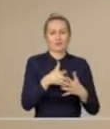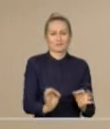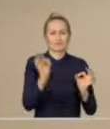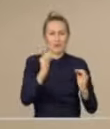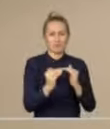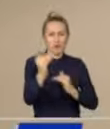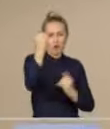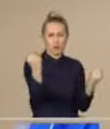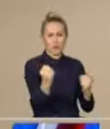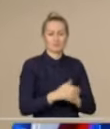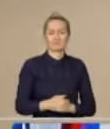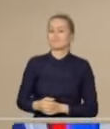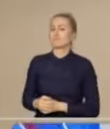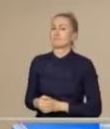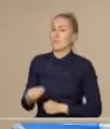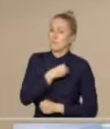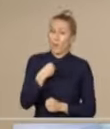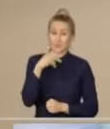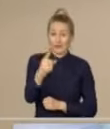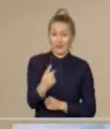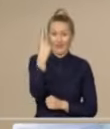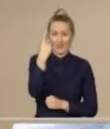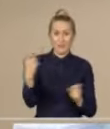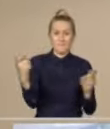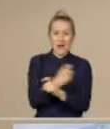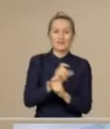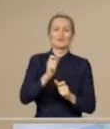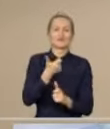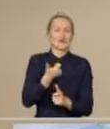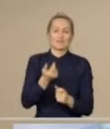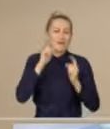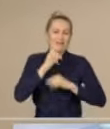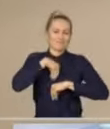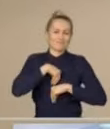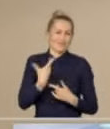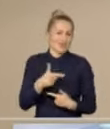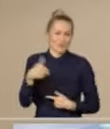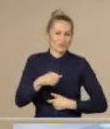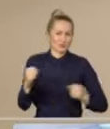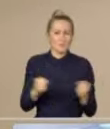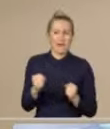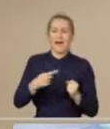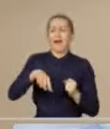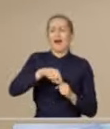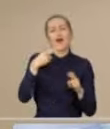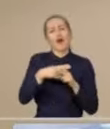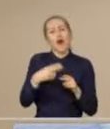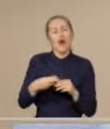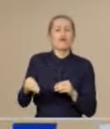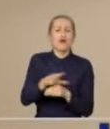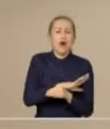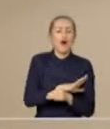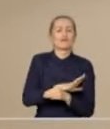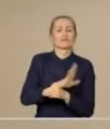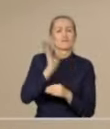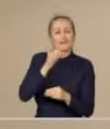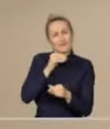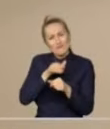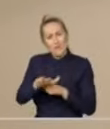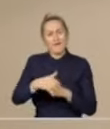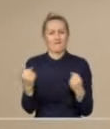Polska jest jedynym krajem, który nie musi się obawiać o to, że pandemia wywrze trwały wpływ